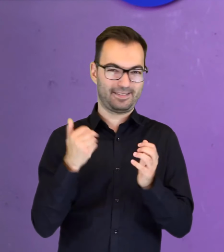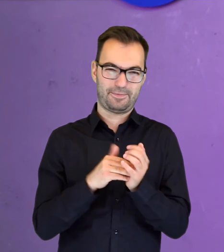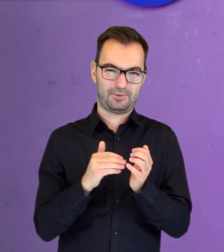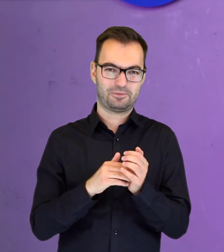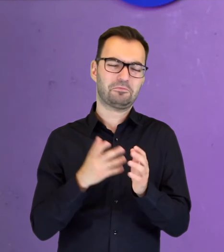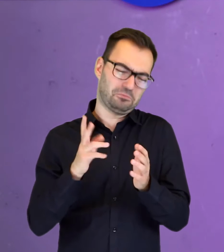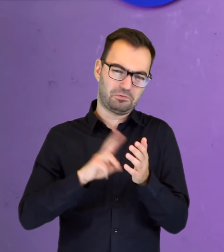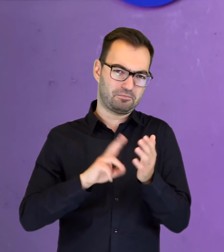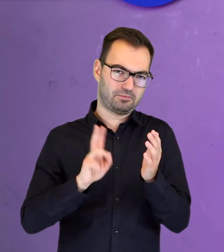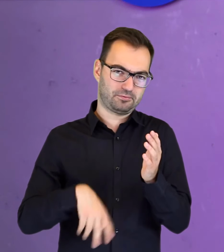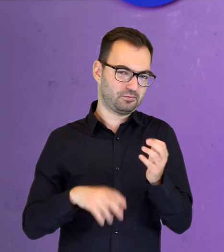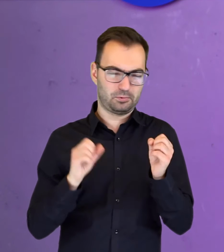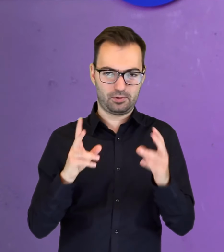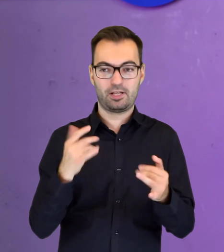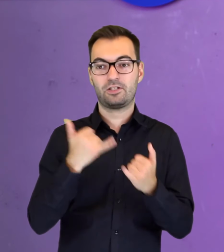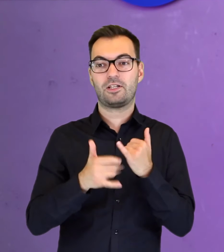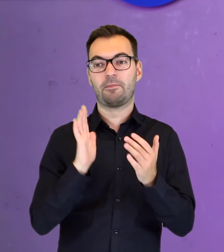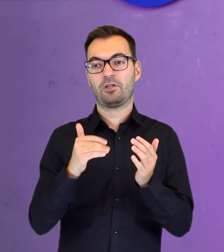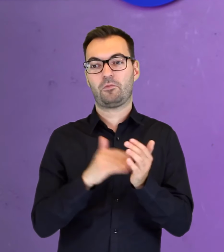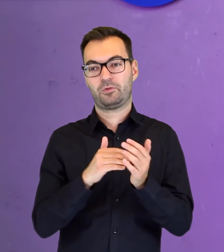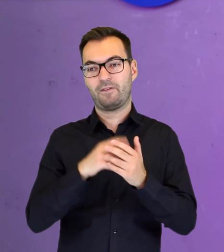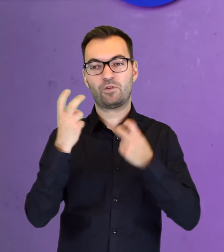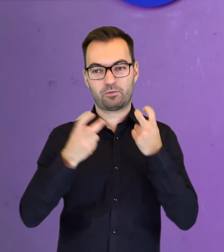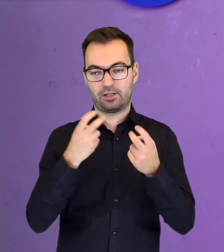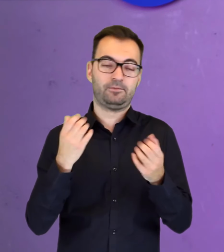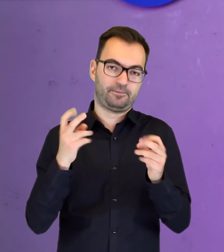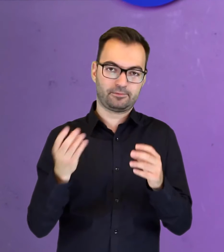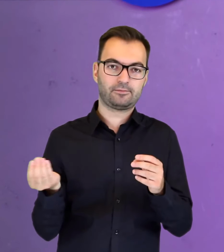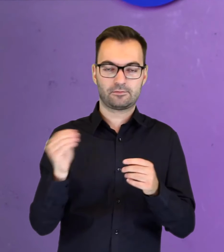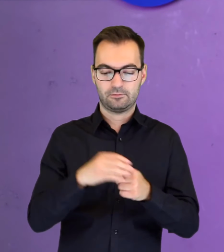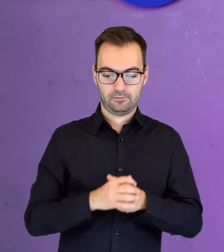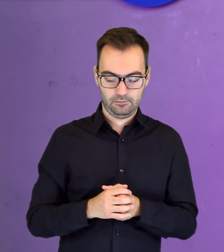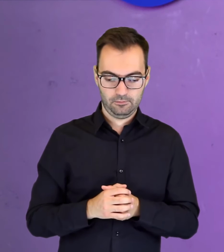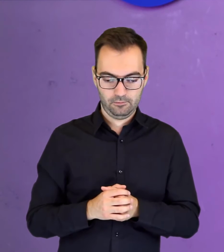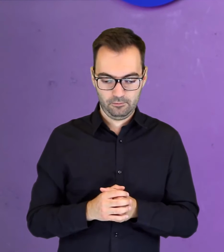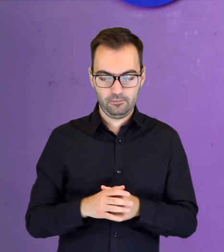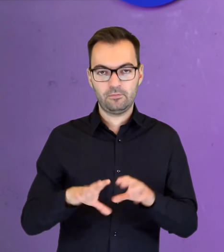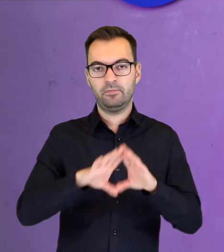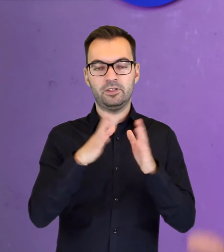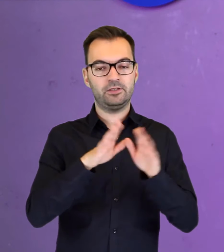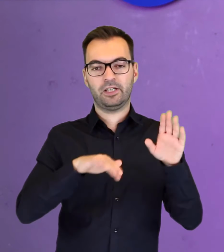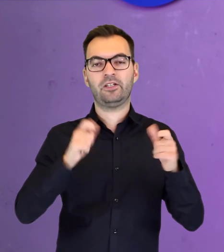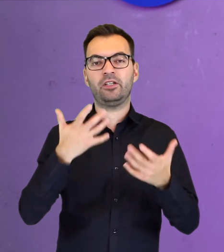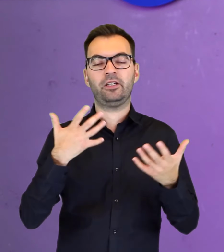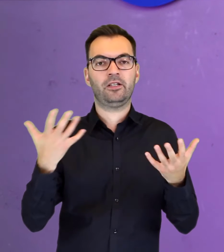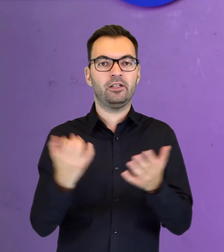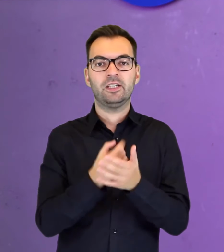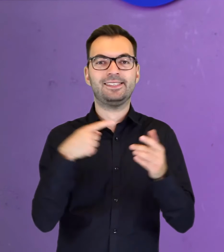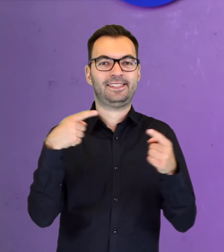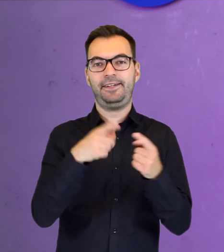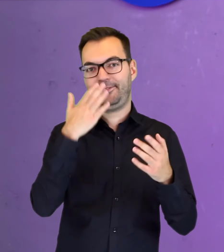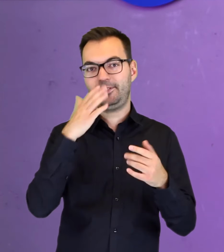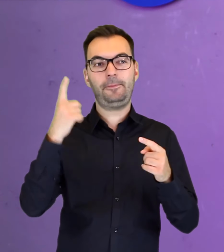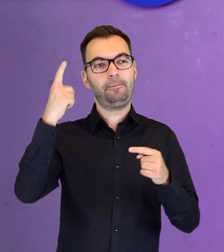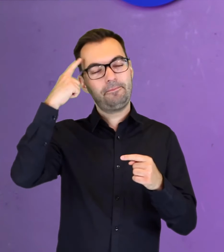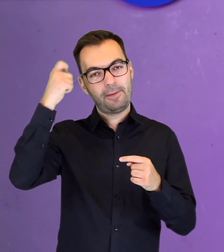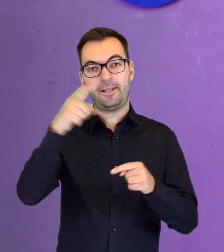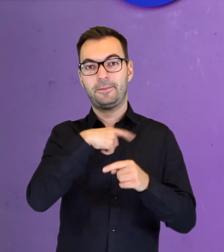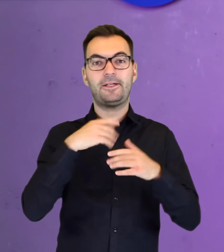jeżeli w danym kontekście to samiec ma pan jest potrzebna wyprostuje zrezygnujemy jeżeli będzie potrzebna wyszukiwarka